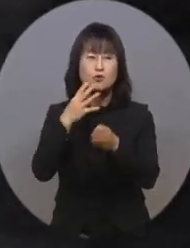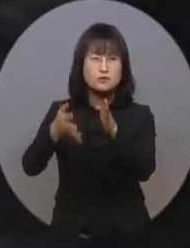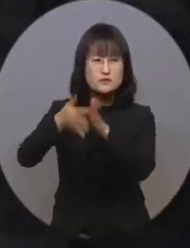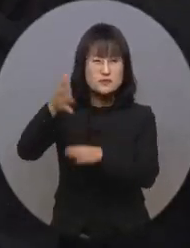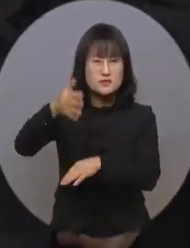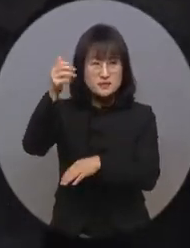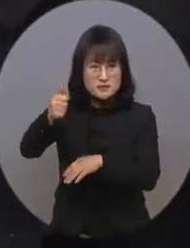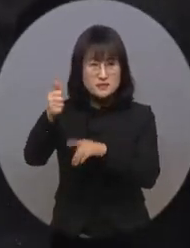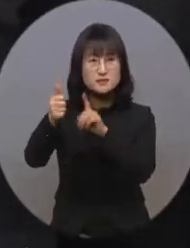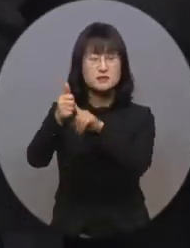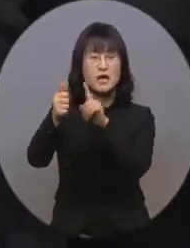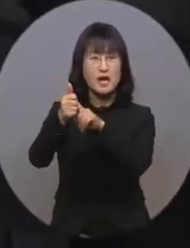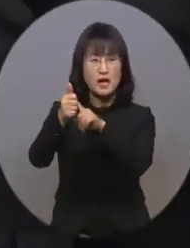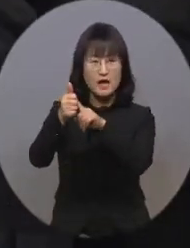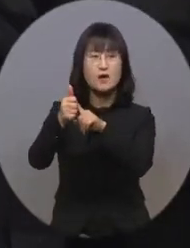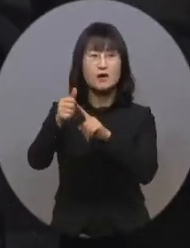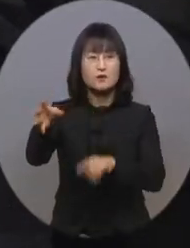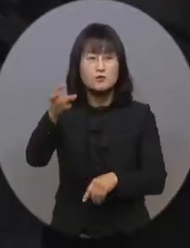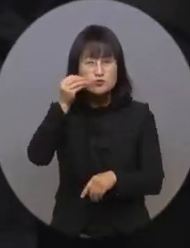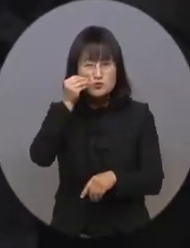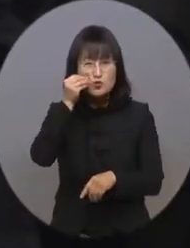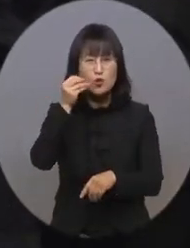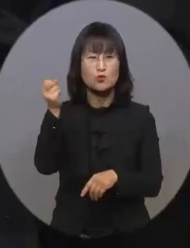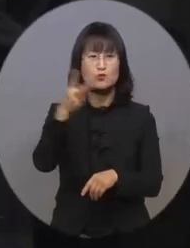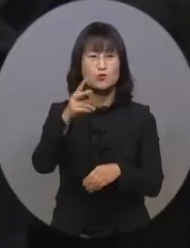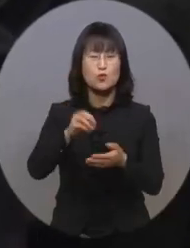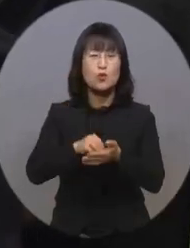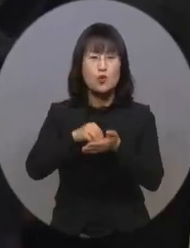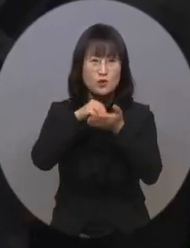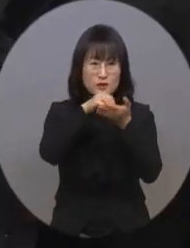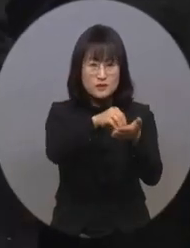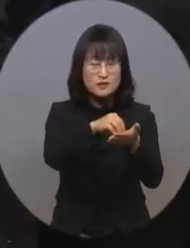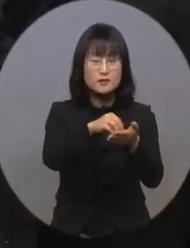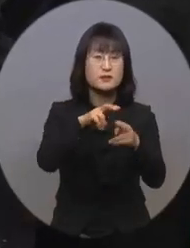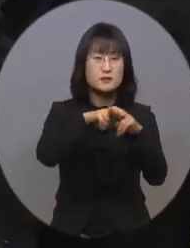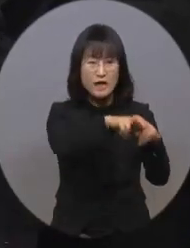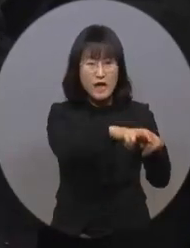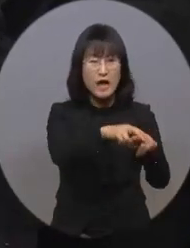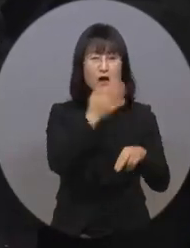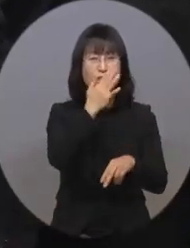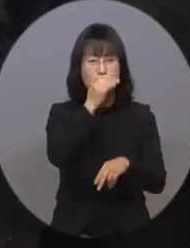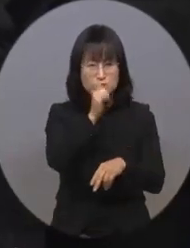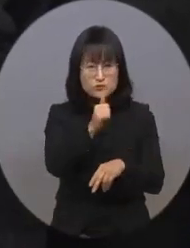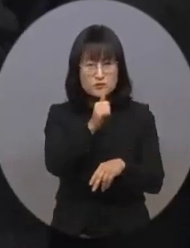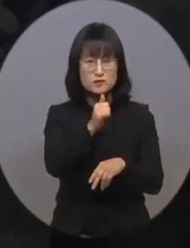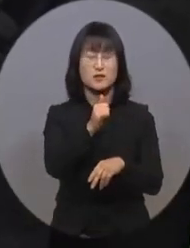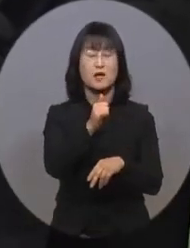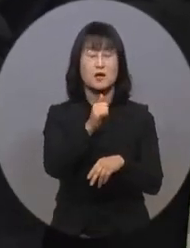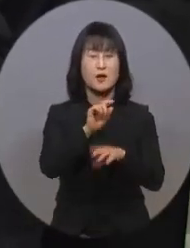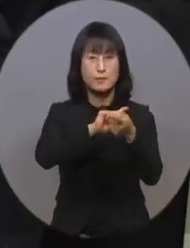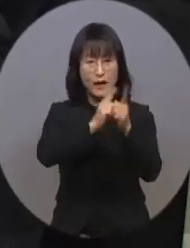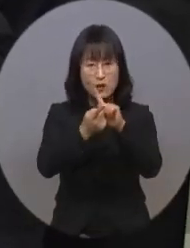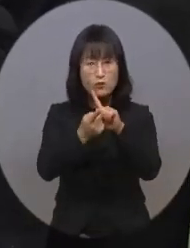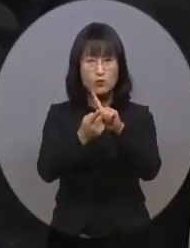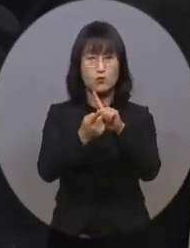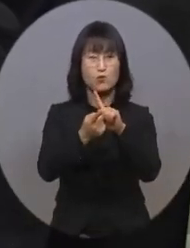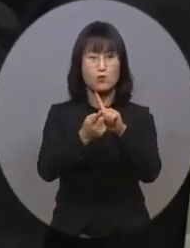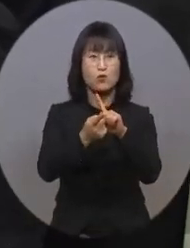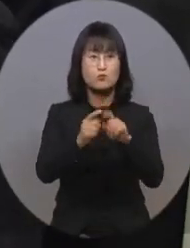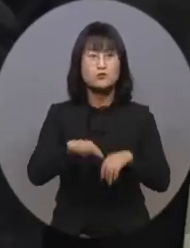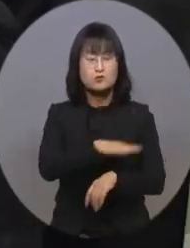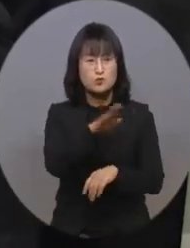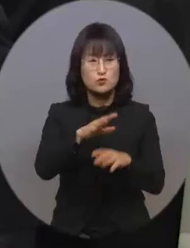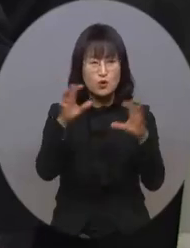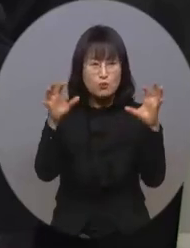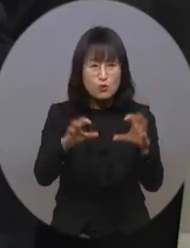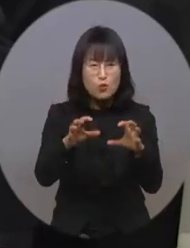오세훈 시장의 조동한 수용과 그리고 합성용으로 전환해서 우리는 오후